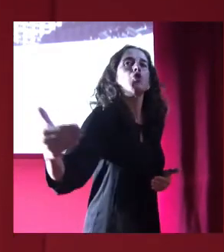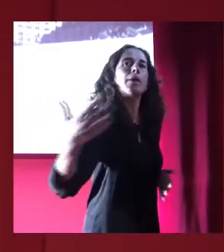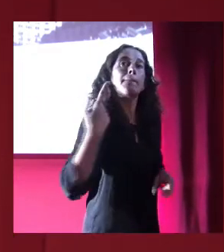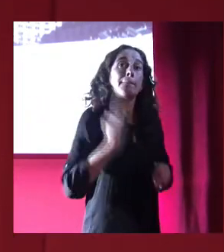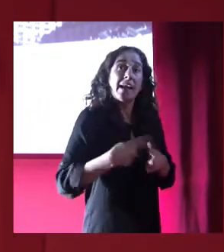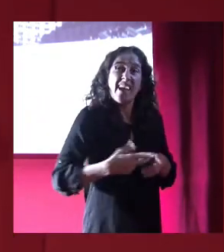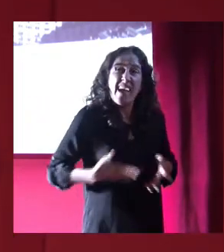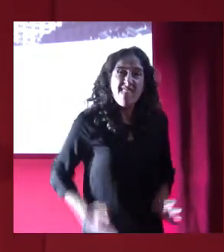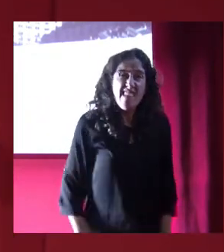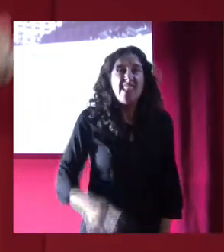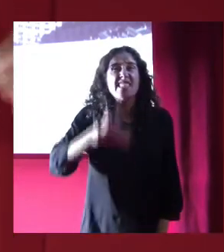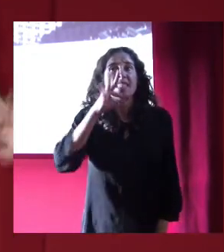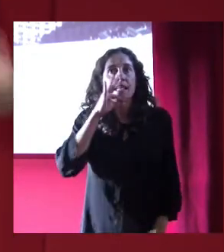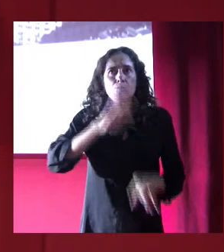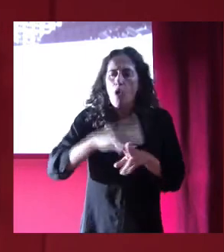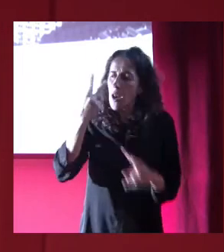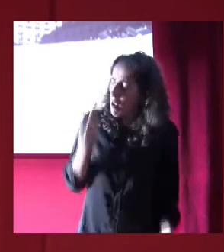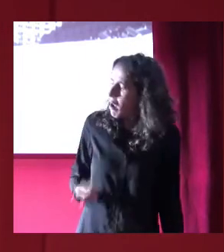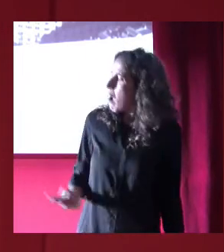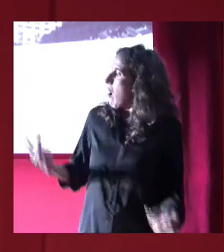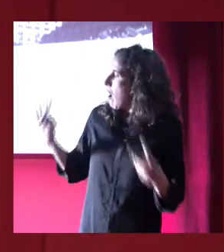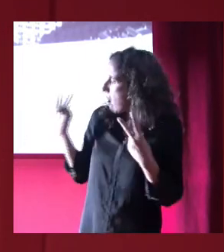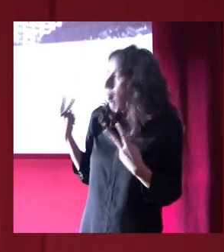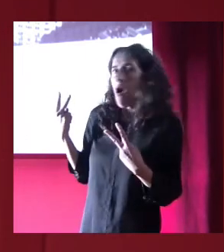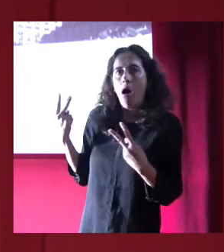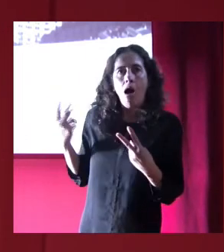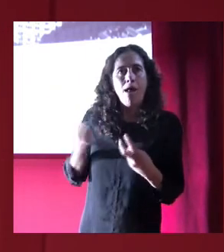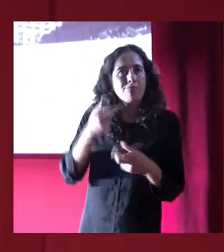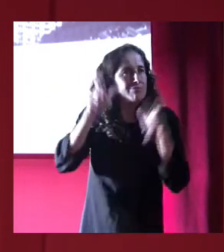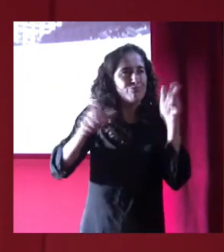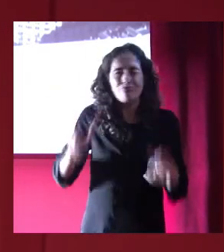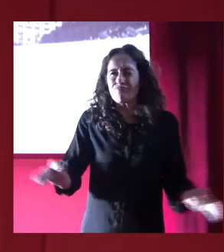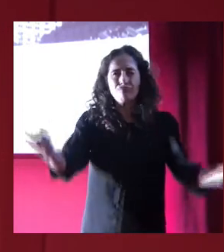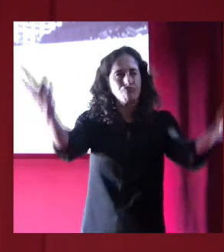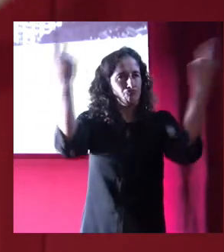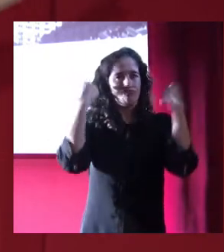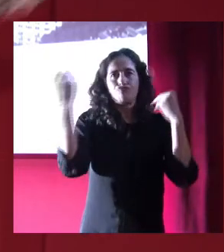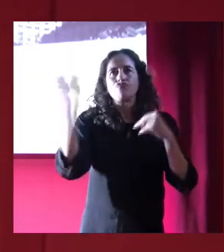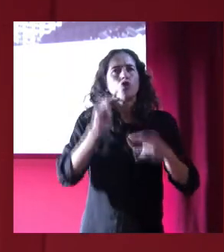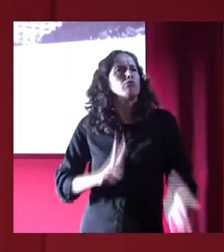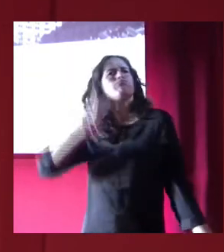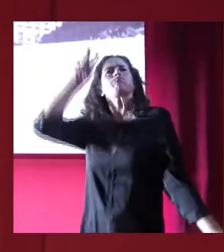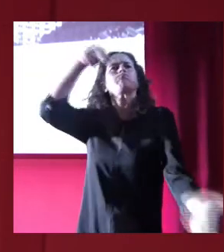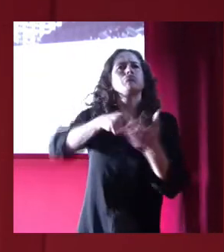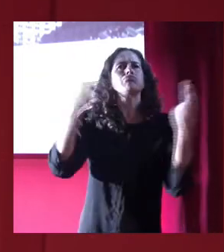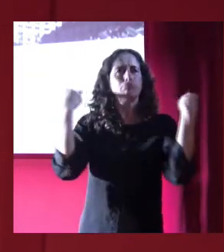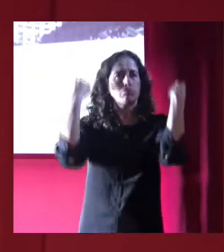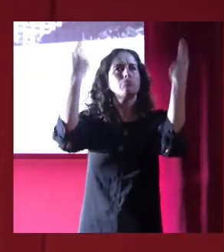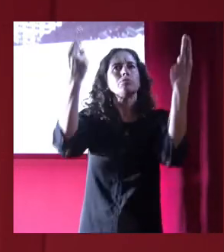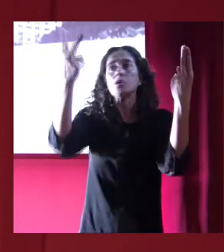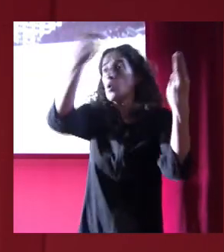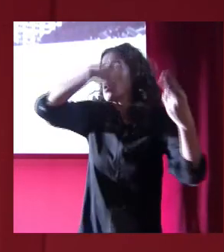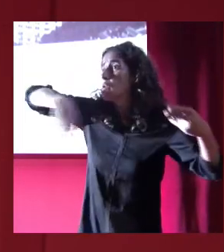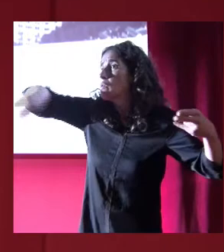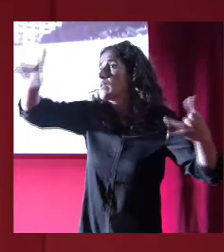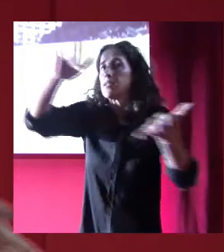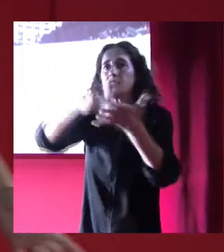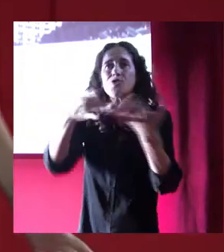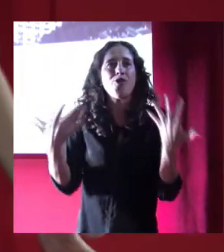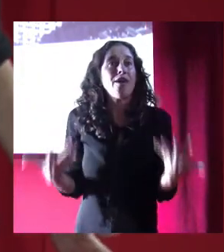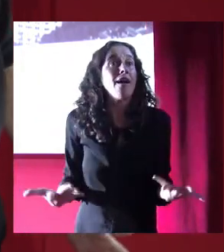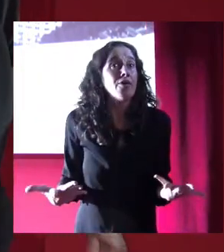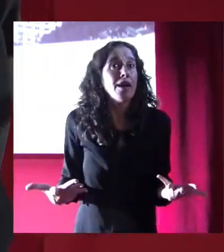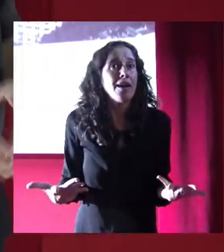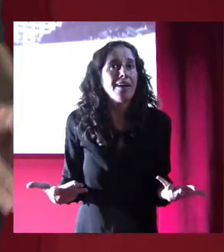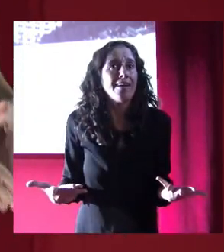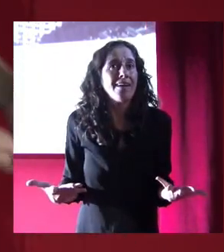i nets puguin mirar enrere i dir n'hi ha que no es varen rendir, n'hi ha que es varen aixecar, i aquests som tots nosaltres. Encara hi ha